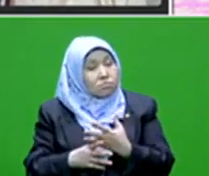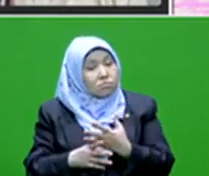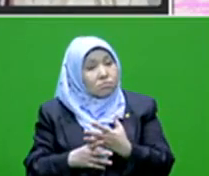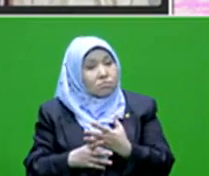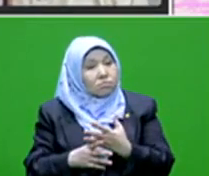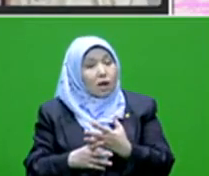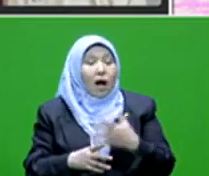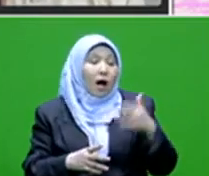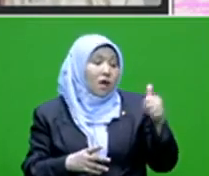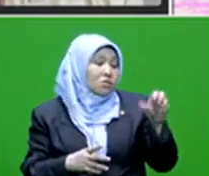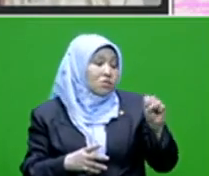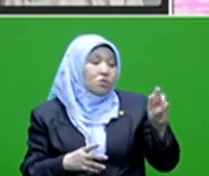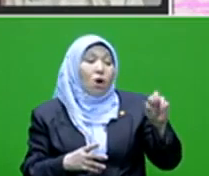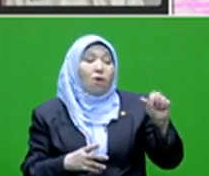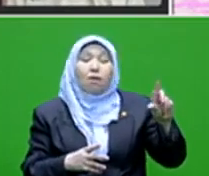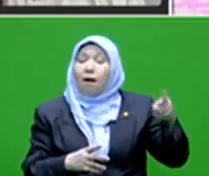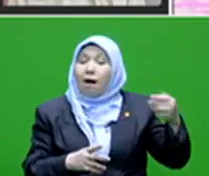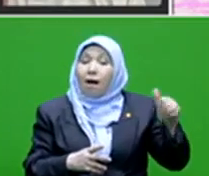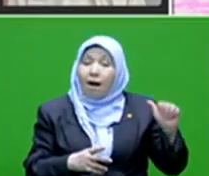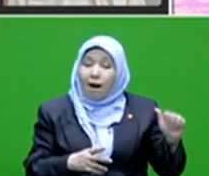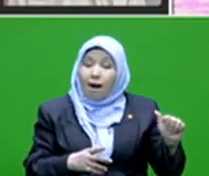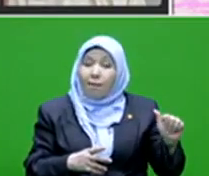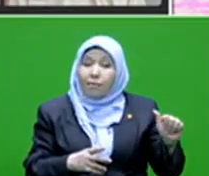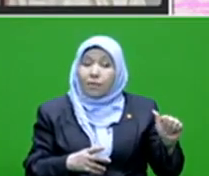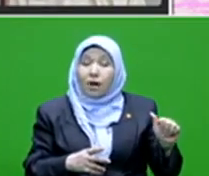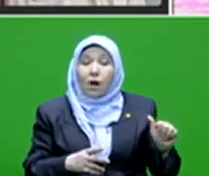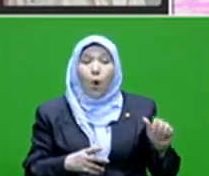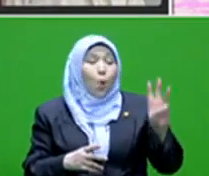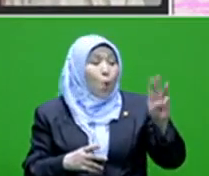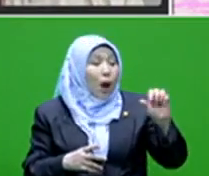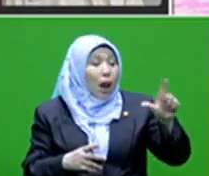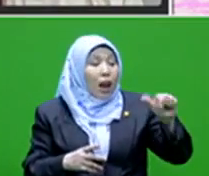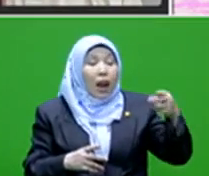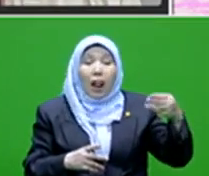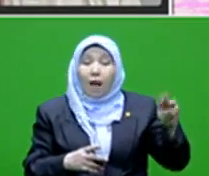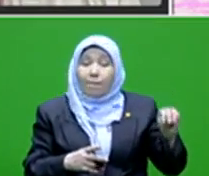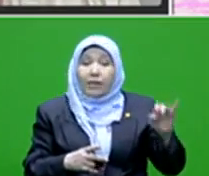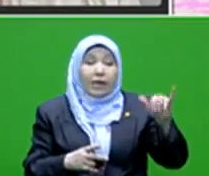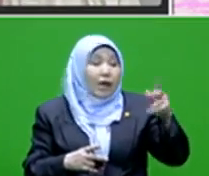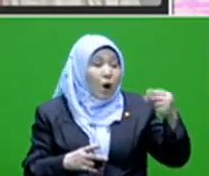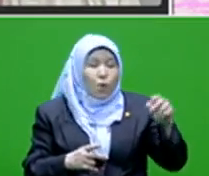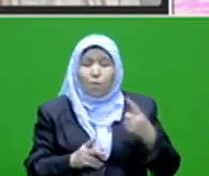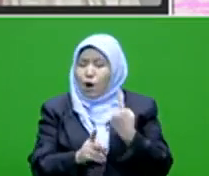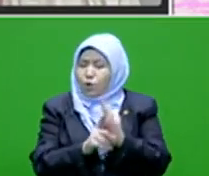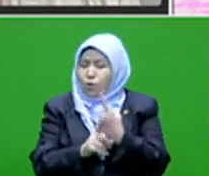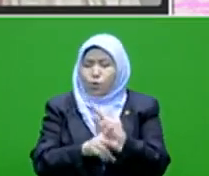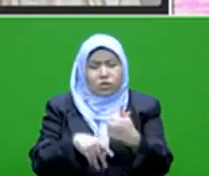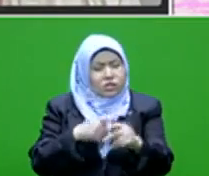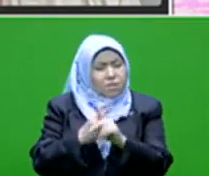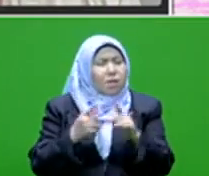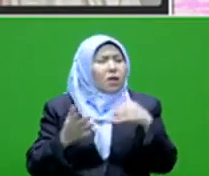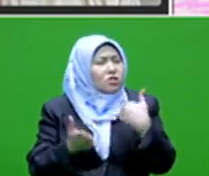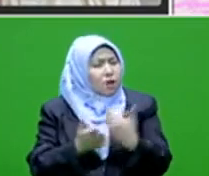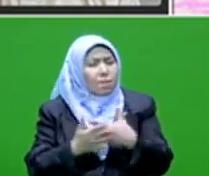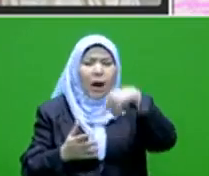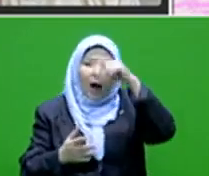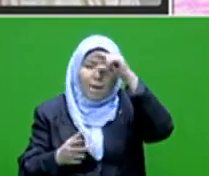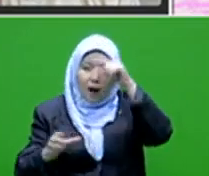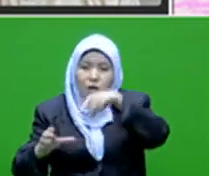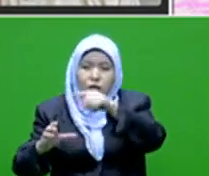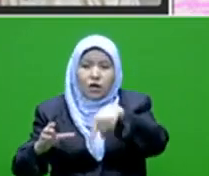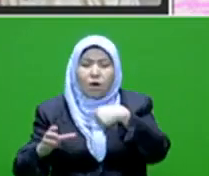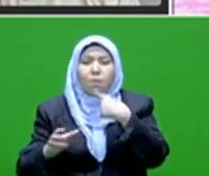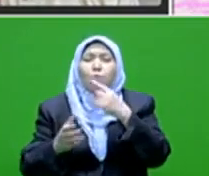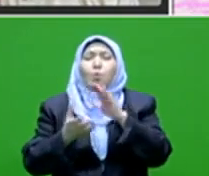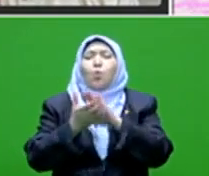fa'asarraha, ya, dan juga walam yubdiha lahum. Maksudnya betul-betul simpan, sampaikan si abang ni puji